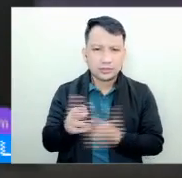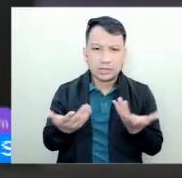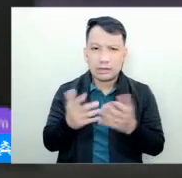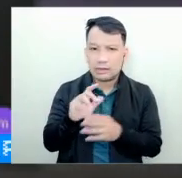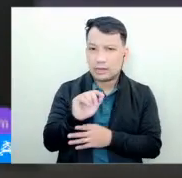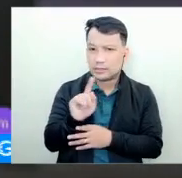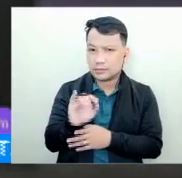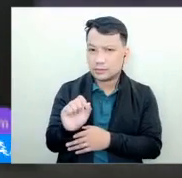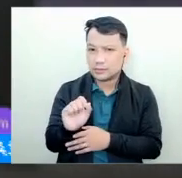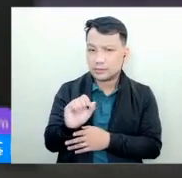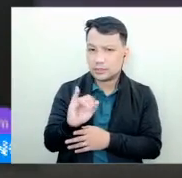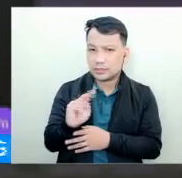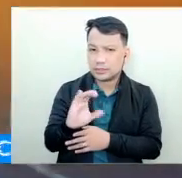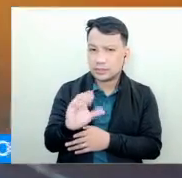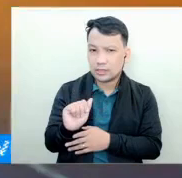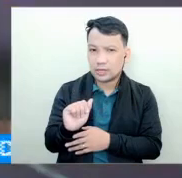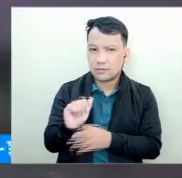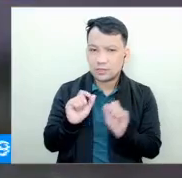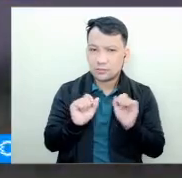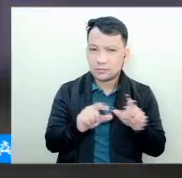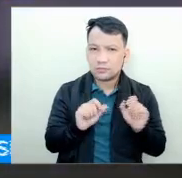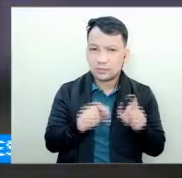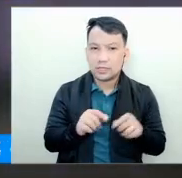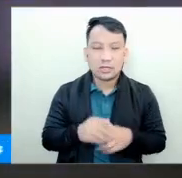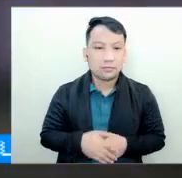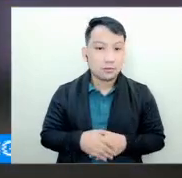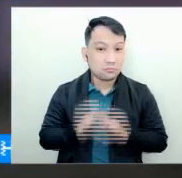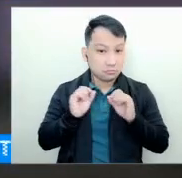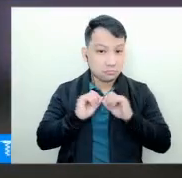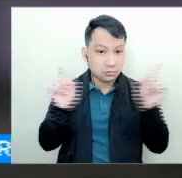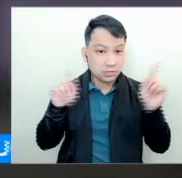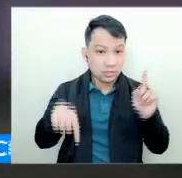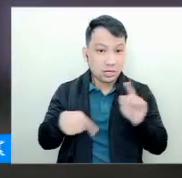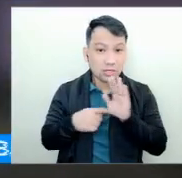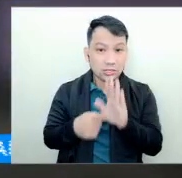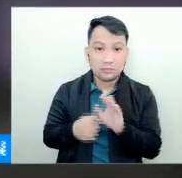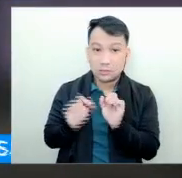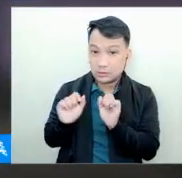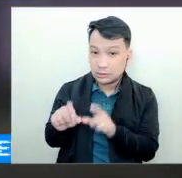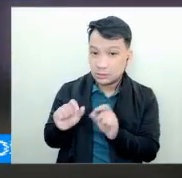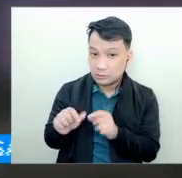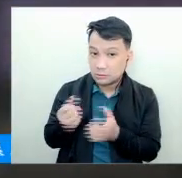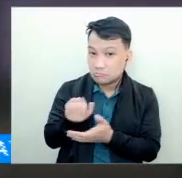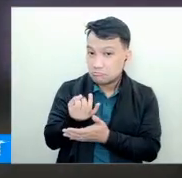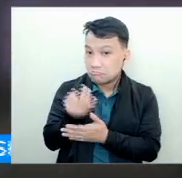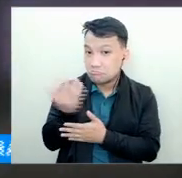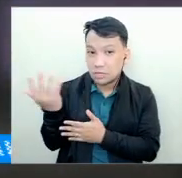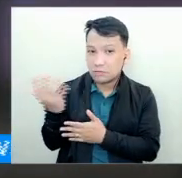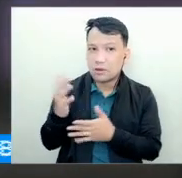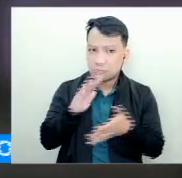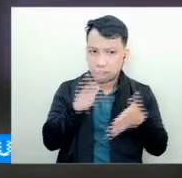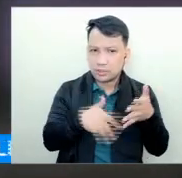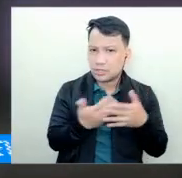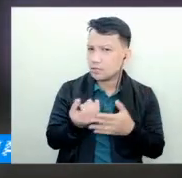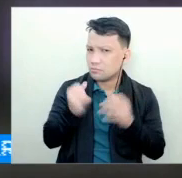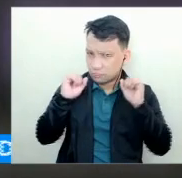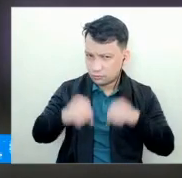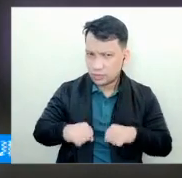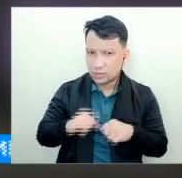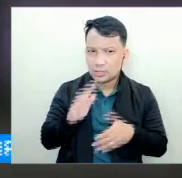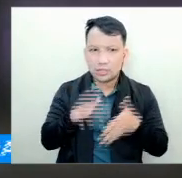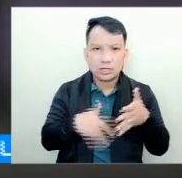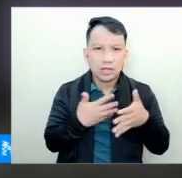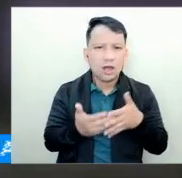vaccines naman ang for sale. Pagmamalaki pa ng seller, kahit ilang slots daw ang bilhin dahil may presyo